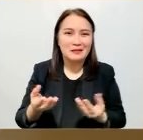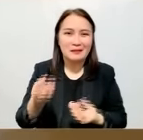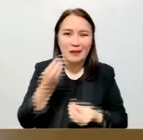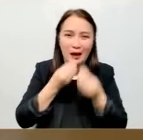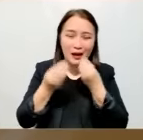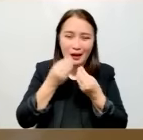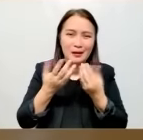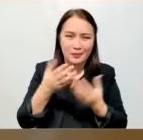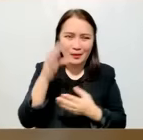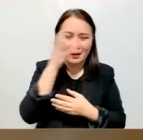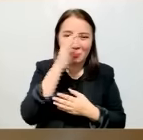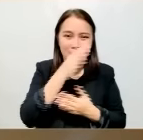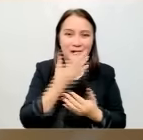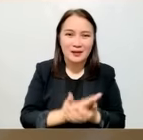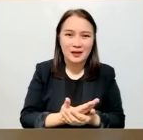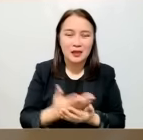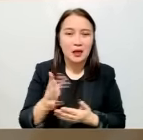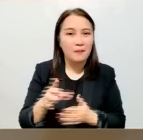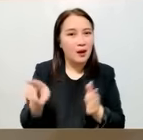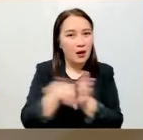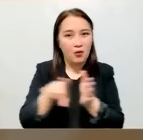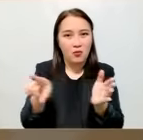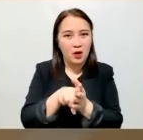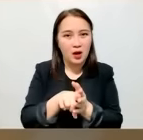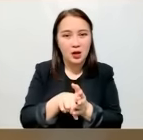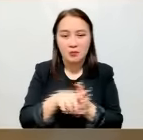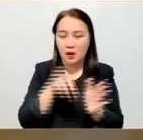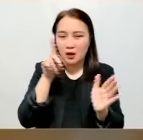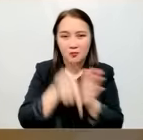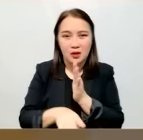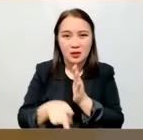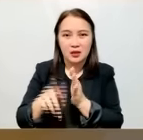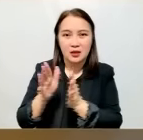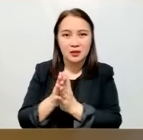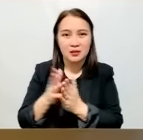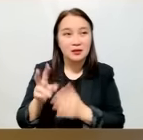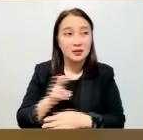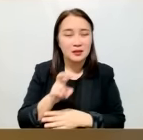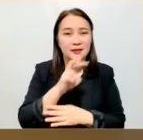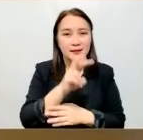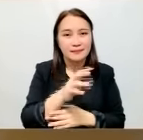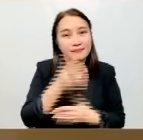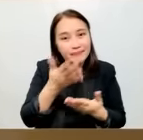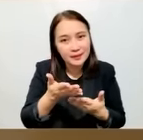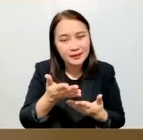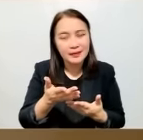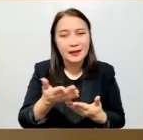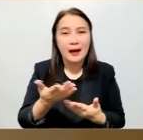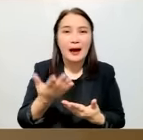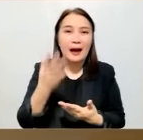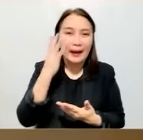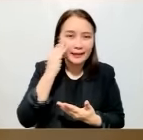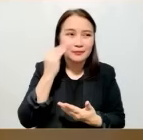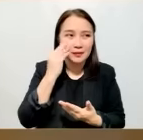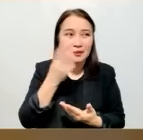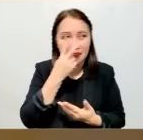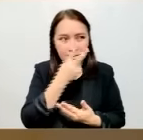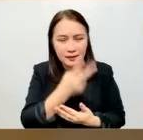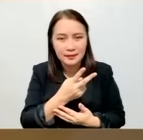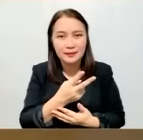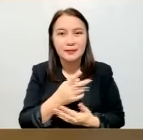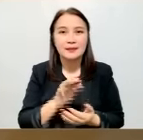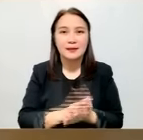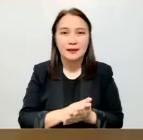illegal ang pagpatay sa mga wild animal gaya ng sawa. Sakaling makainkwentro nito, agad lumayo at tumawag ng